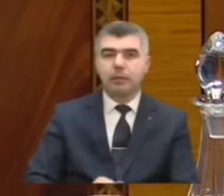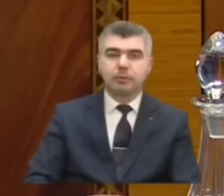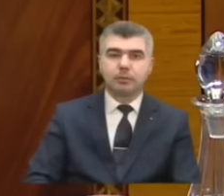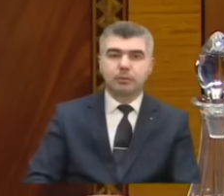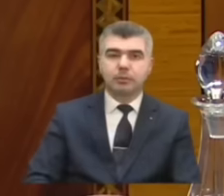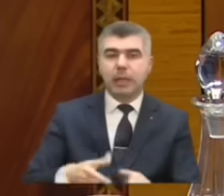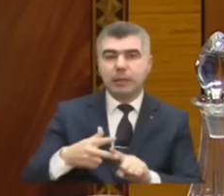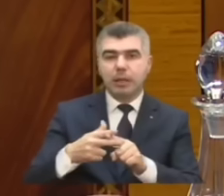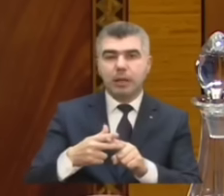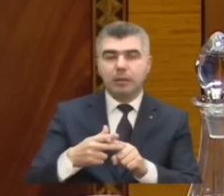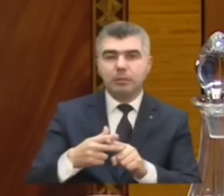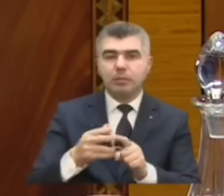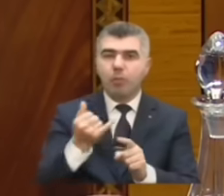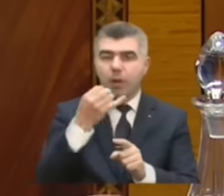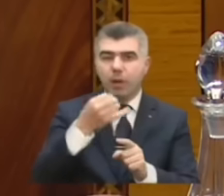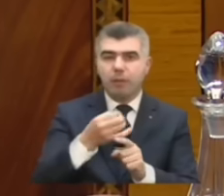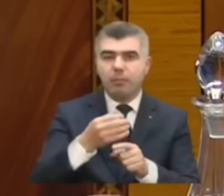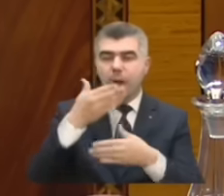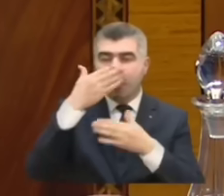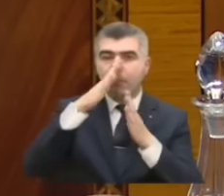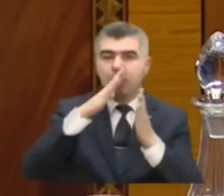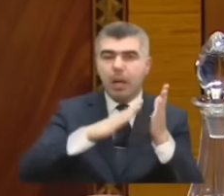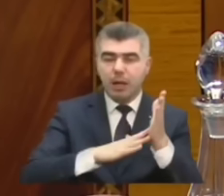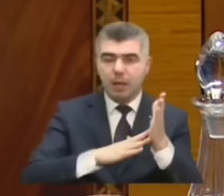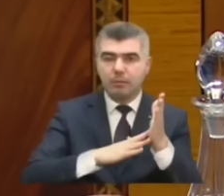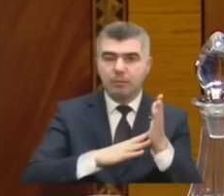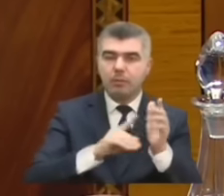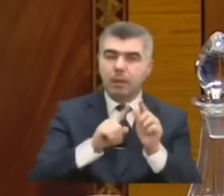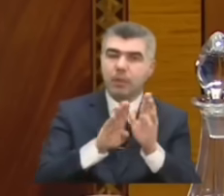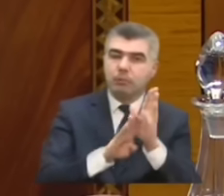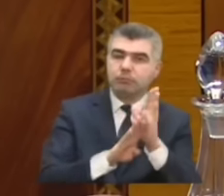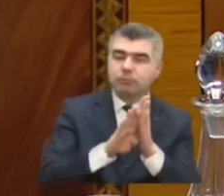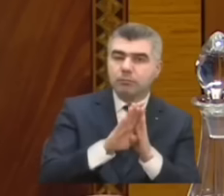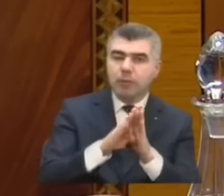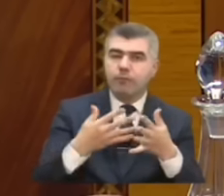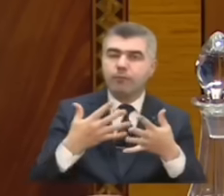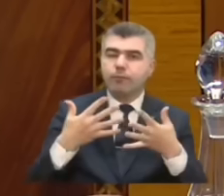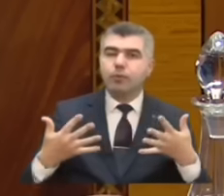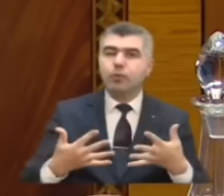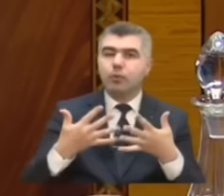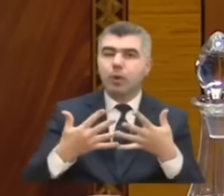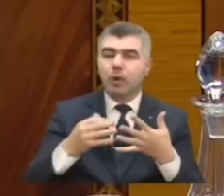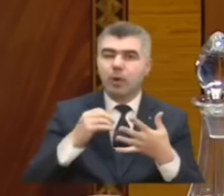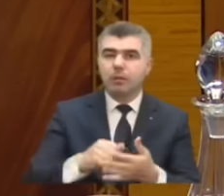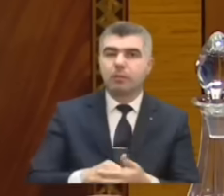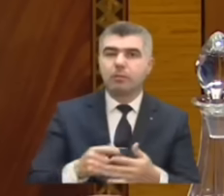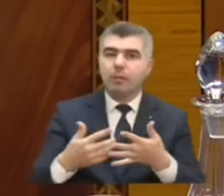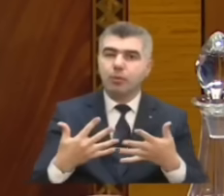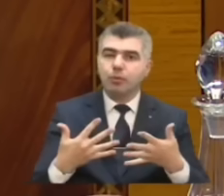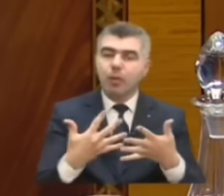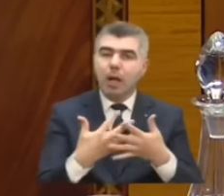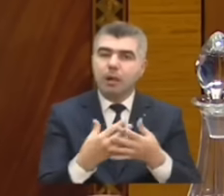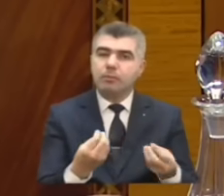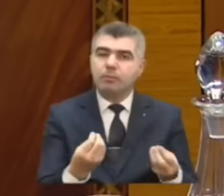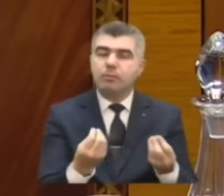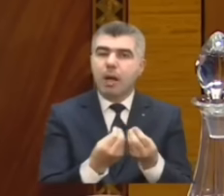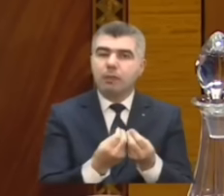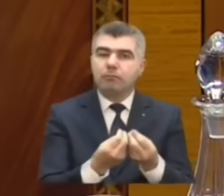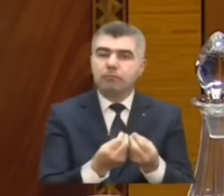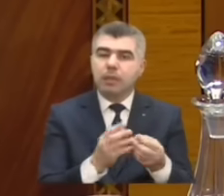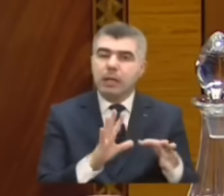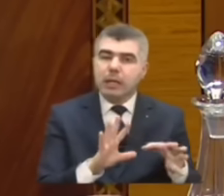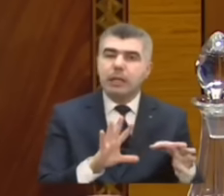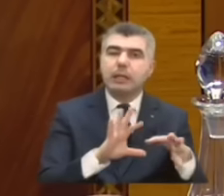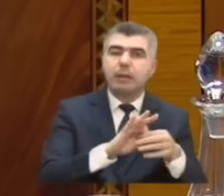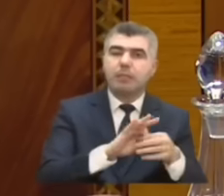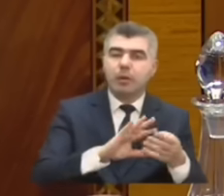الصناعية الجيدة، وتأمين قدرة المغرب على احتضان الانتعاش الاقتصادي في أسواق شركائه الاقتصاديين والاندماج أكثر في